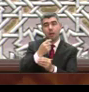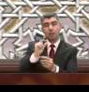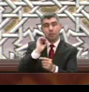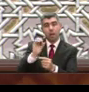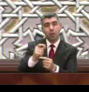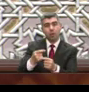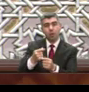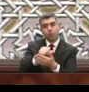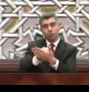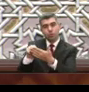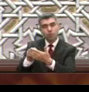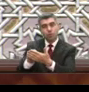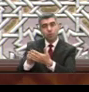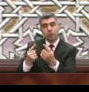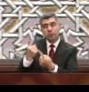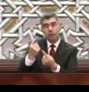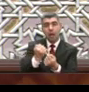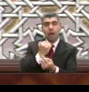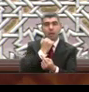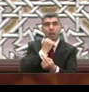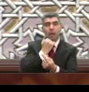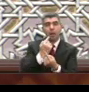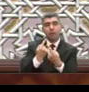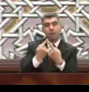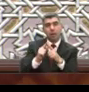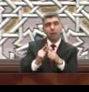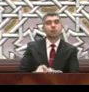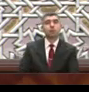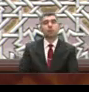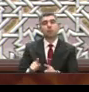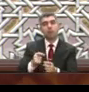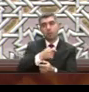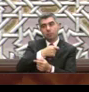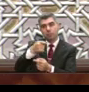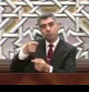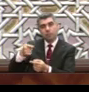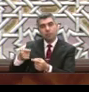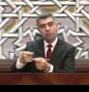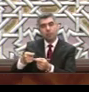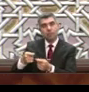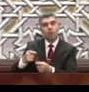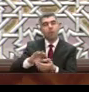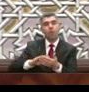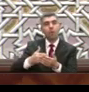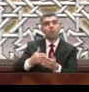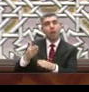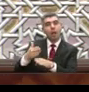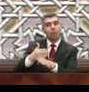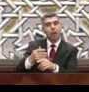استمرار التجاوزات والاختلالات التدبيرية لعملية التوزيع التي شابت العمليات